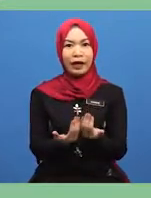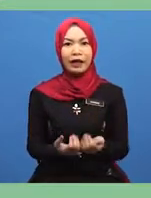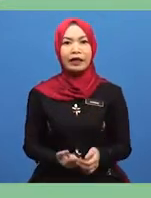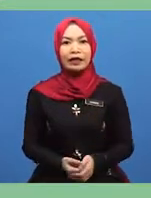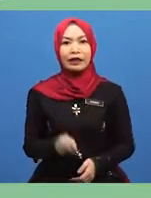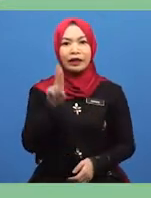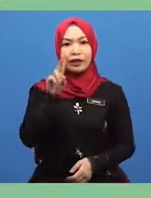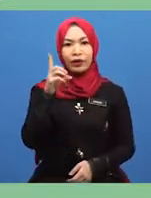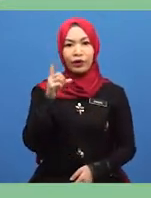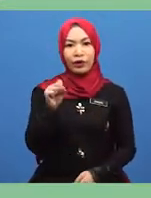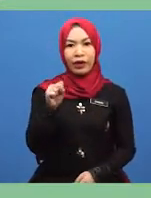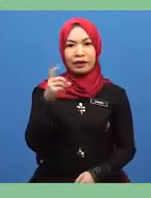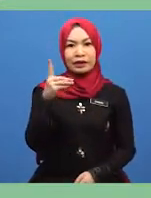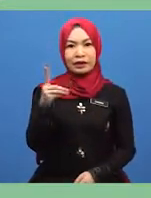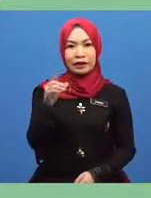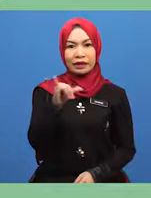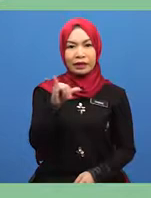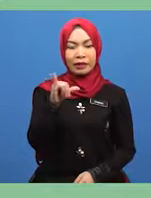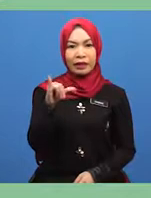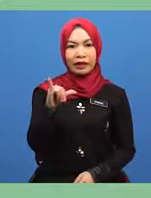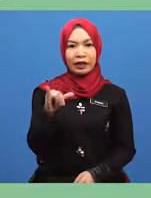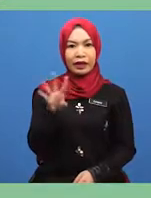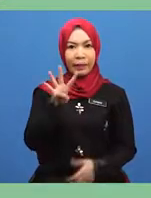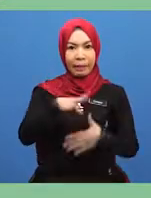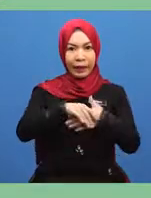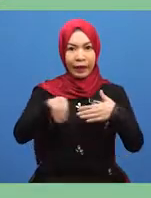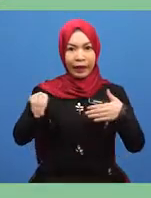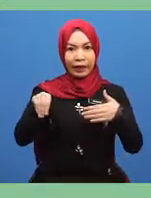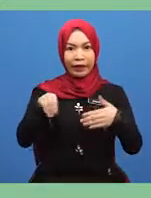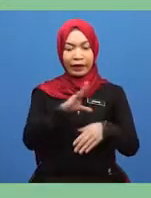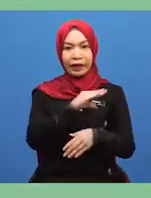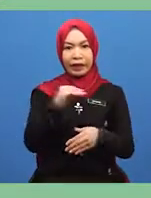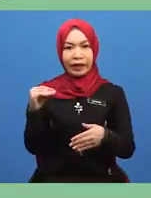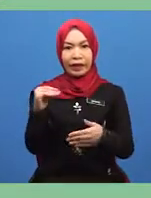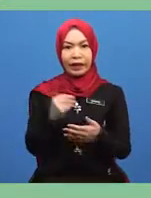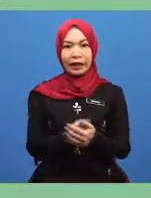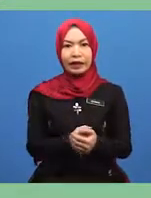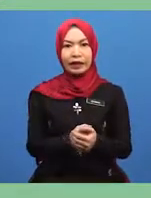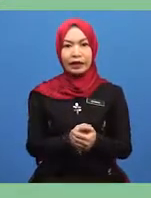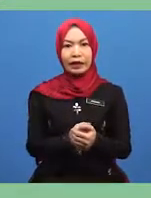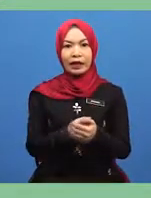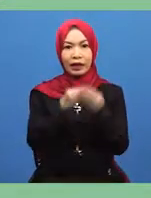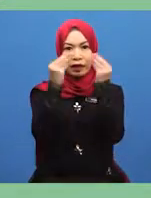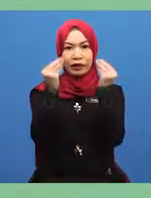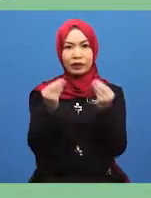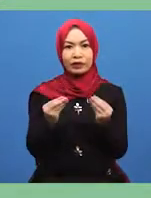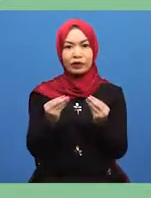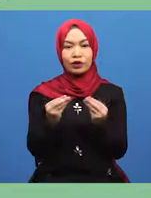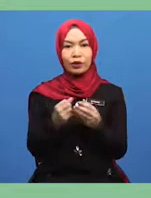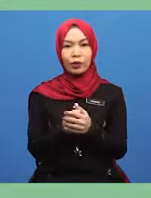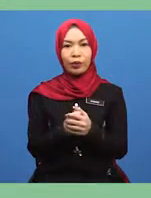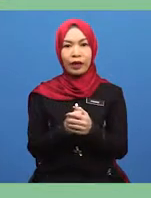1 USD sama dengan RM4, kuantiti USD yang diminta oleh rakyat Malaysia ialah